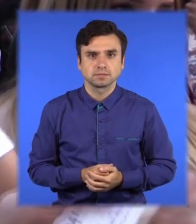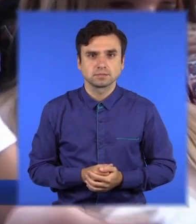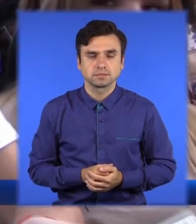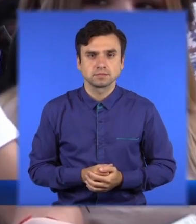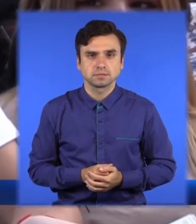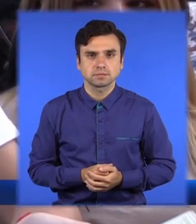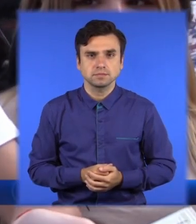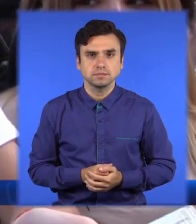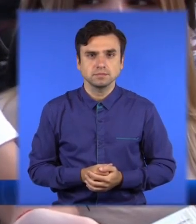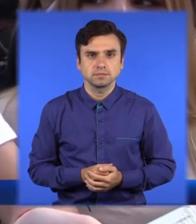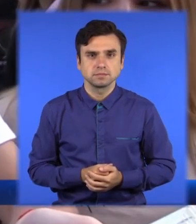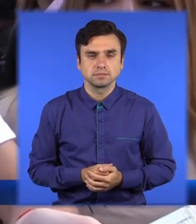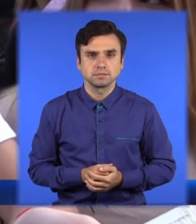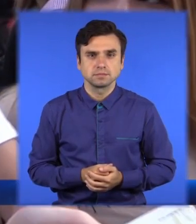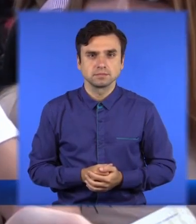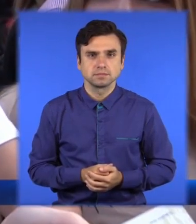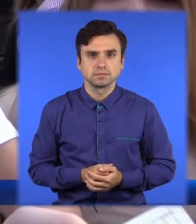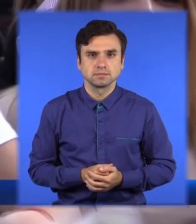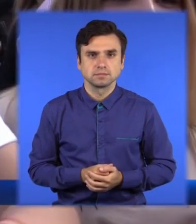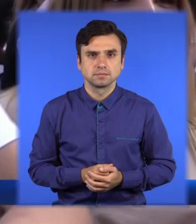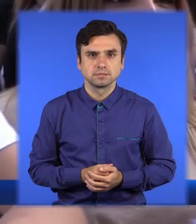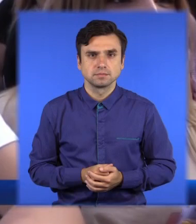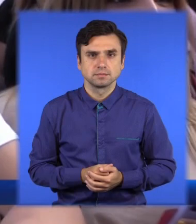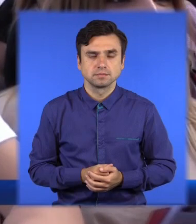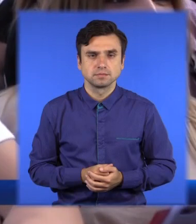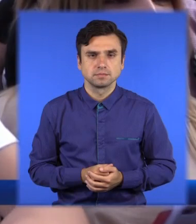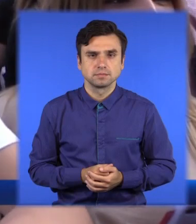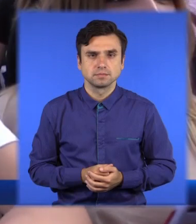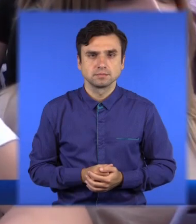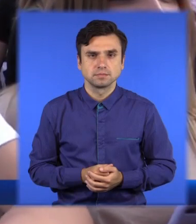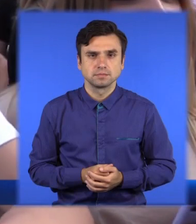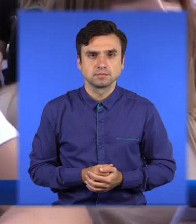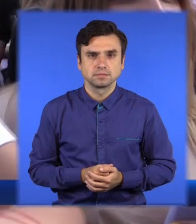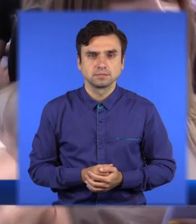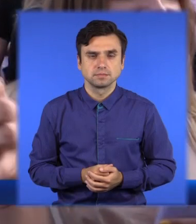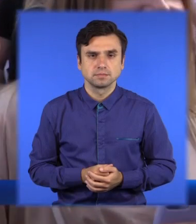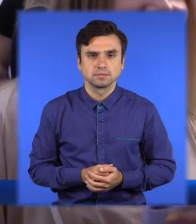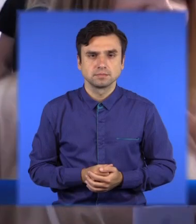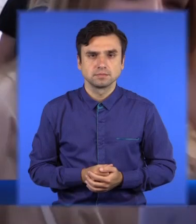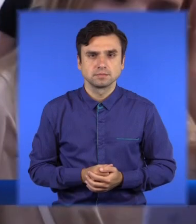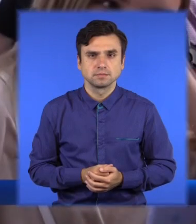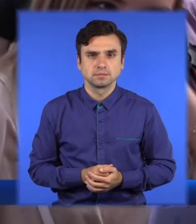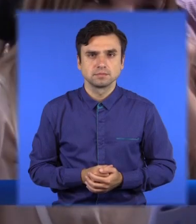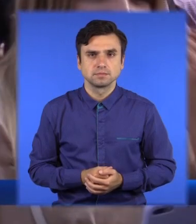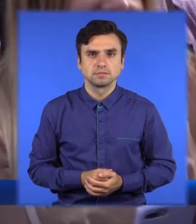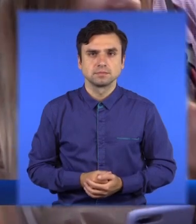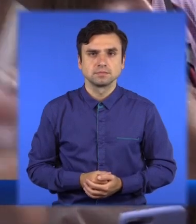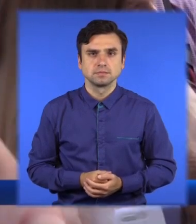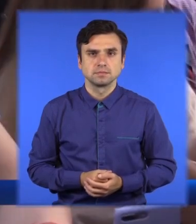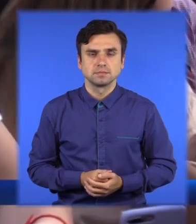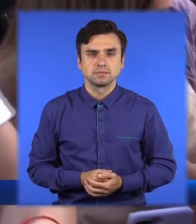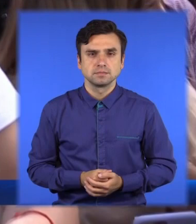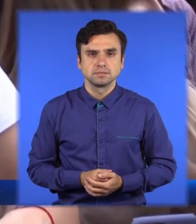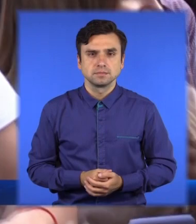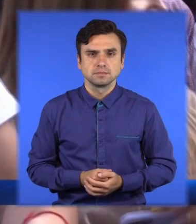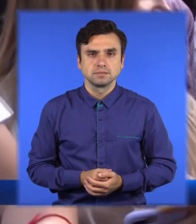концерти. Коли ти виходиш з того концерту, ти просто ще потім час думаєш, блін, це було просто невероятно. Ну, що ти виходиш, отримуєш вітамін Д і розумієш, що